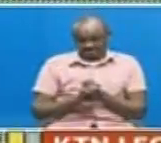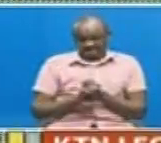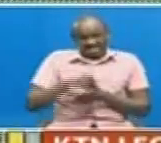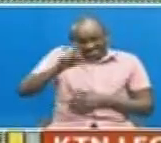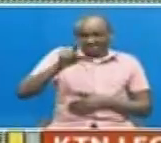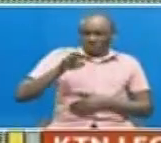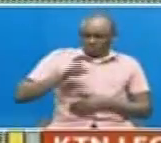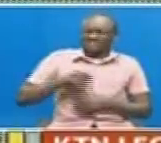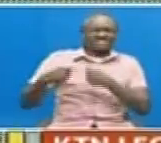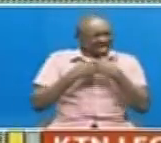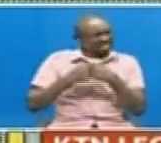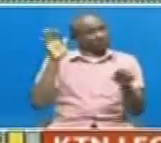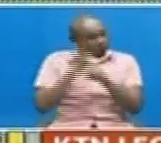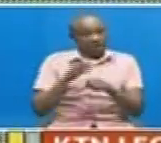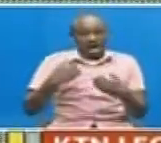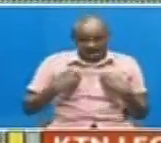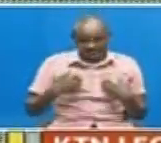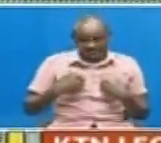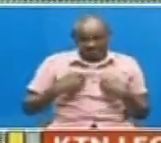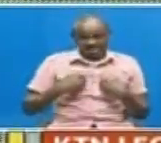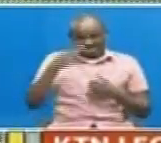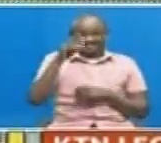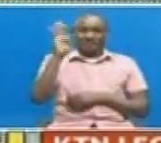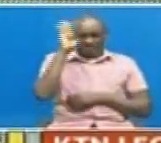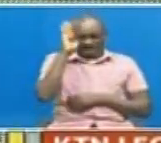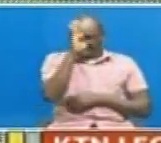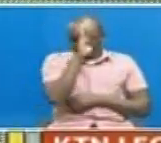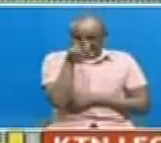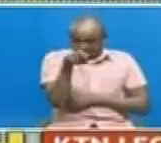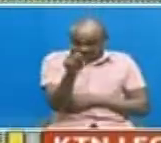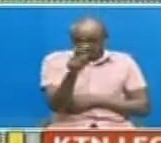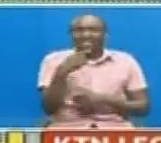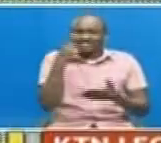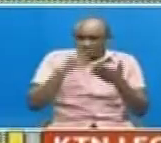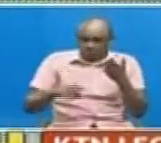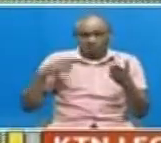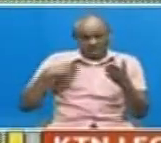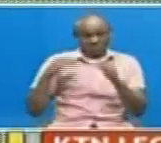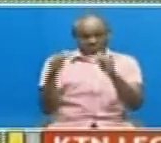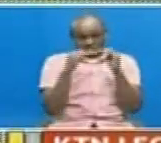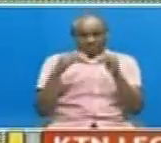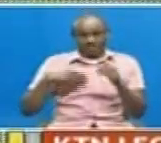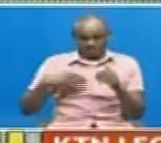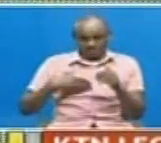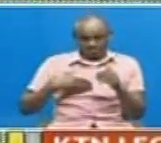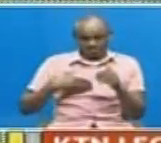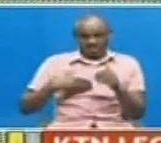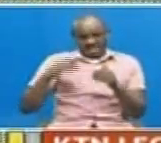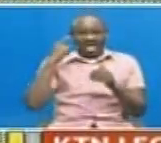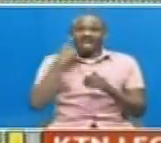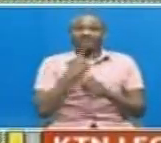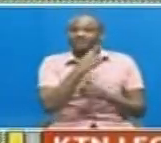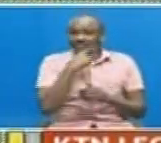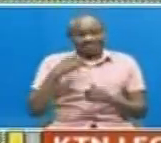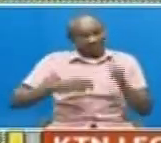maishani. Licha changamoto alizopitia, Florence Pakata anapania kuleta usawa katika jamii. Elvis Kosgei alimzuru